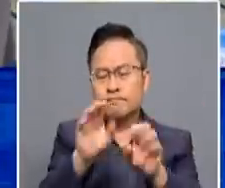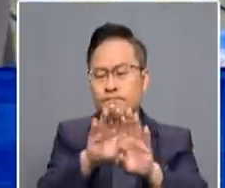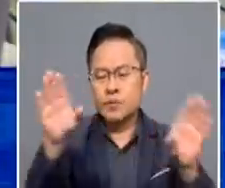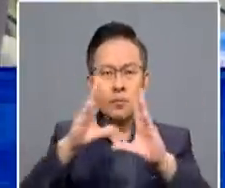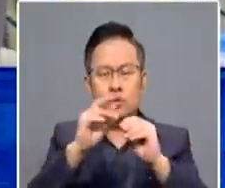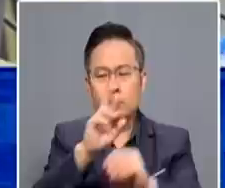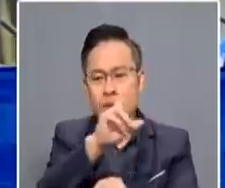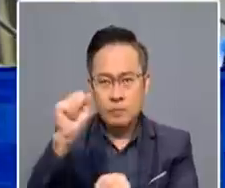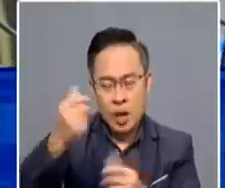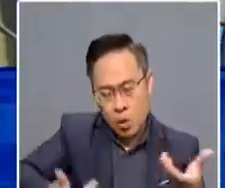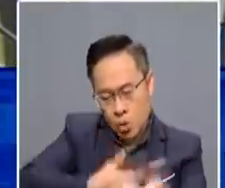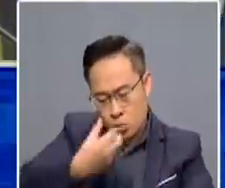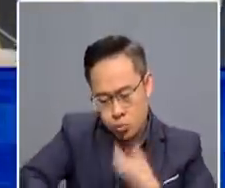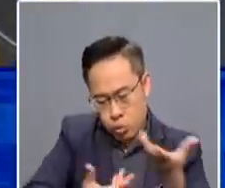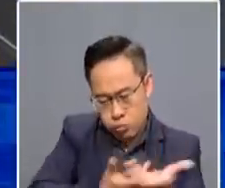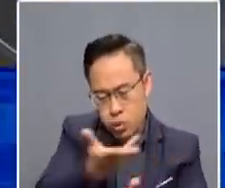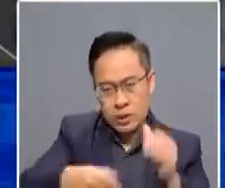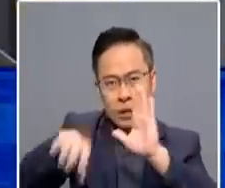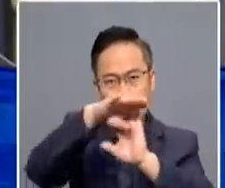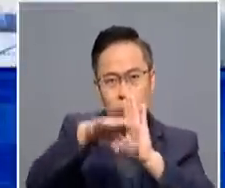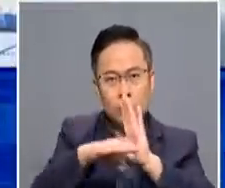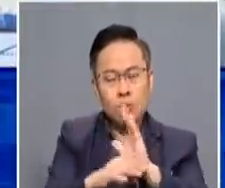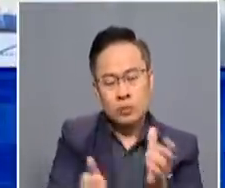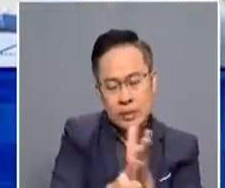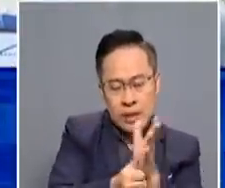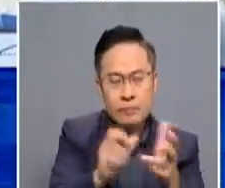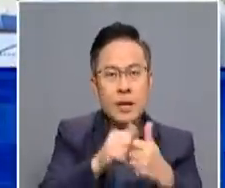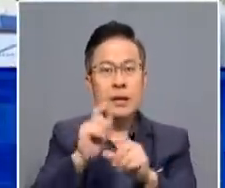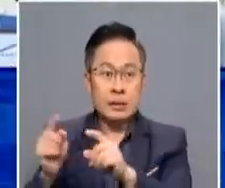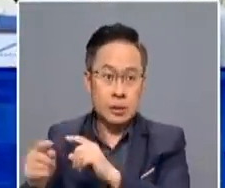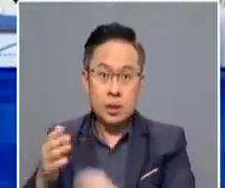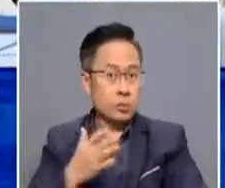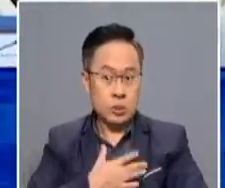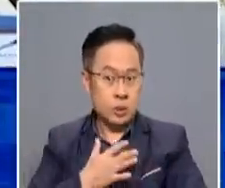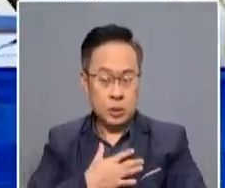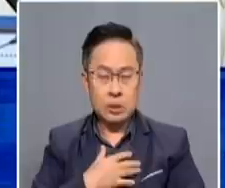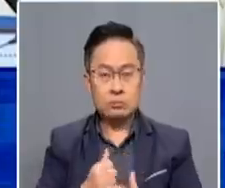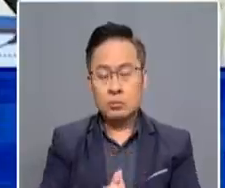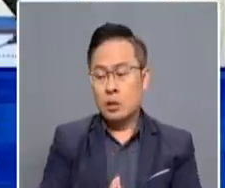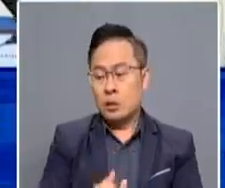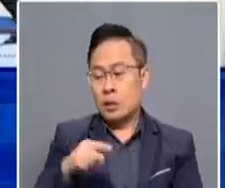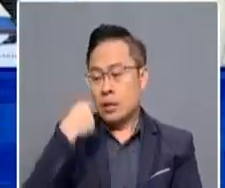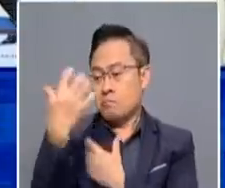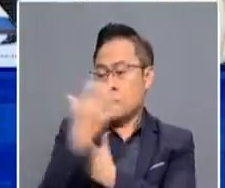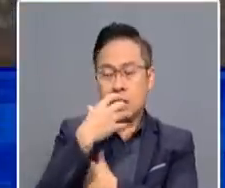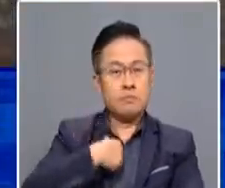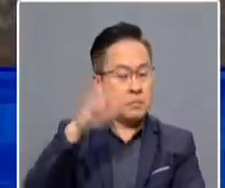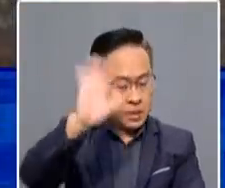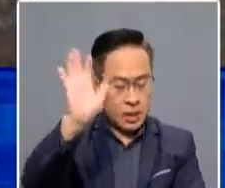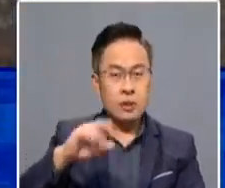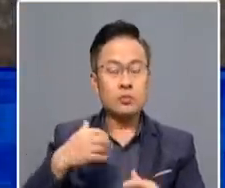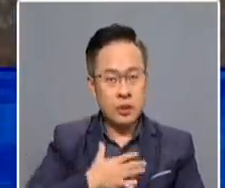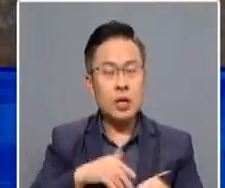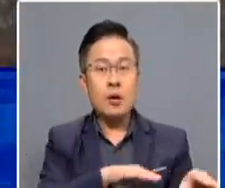ำข้อเท็จจริงเนี่ยมาหารือพูดคุยตามกลไกของสภายืนยันว่าไม่ได้ทำตามแรงกดดันของใครและก็ดีกว่